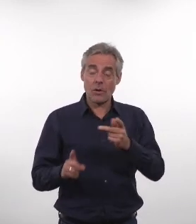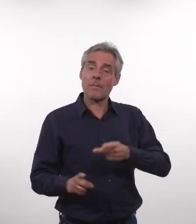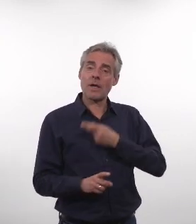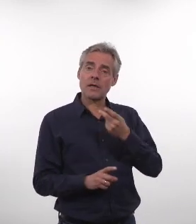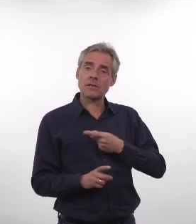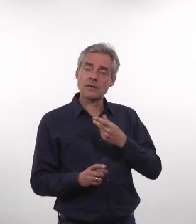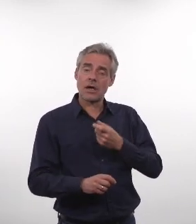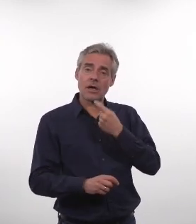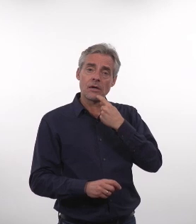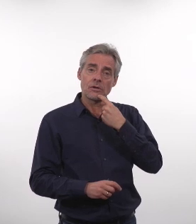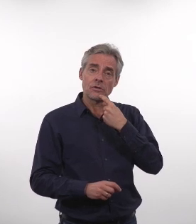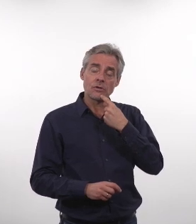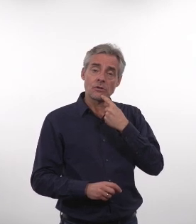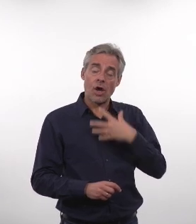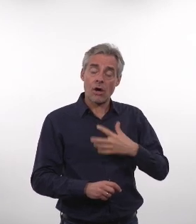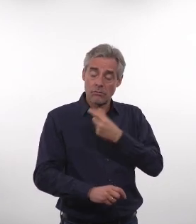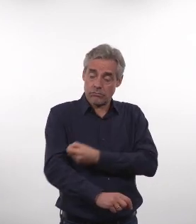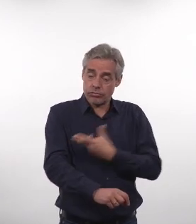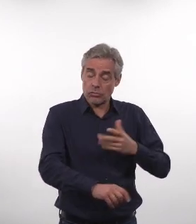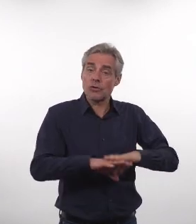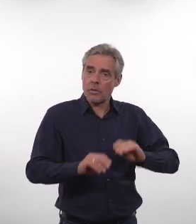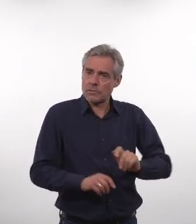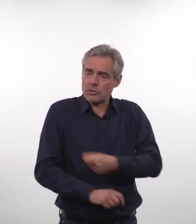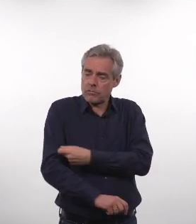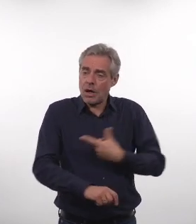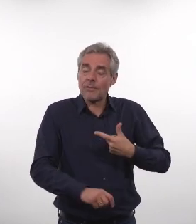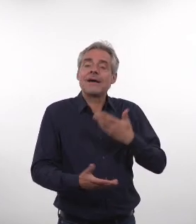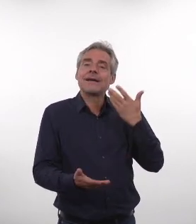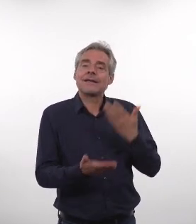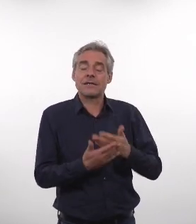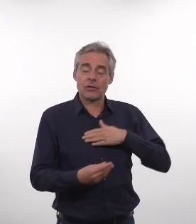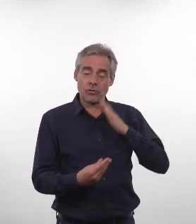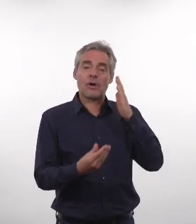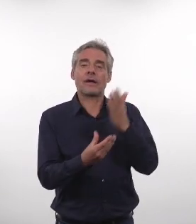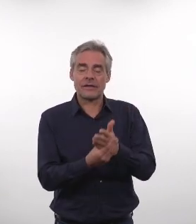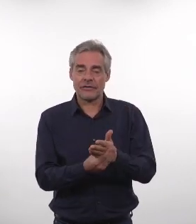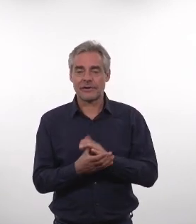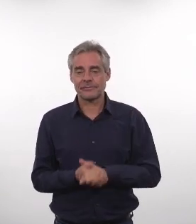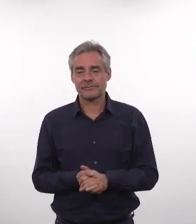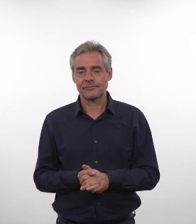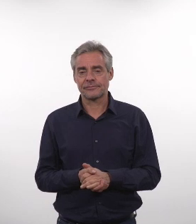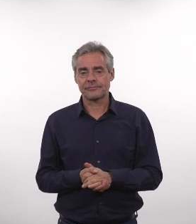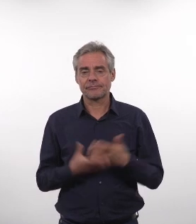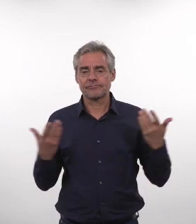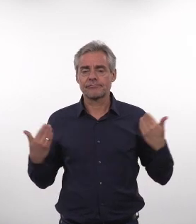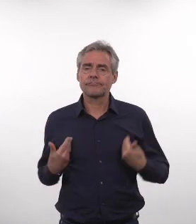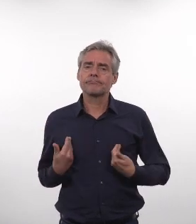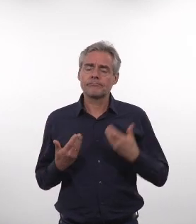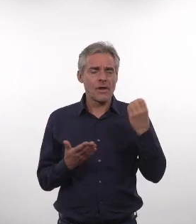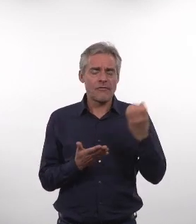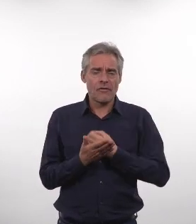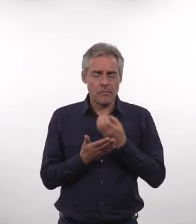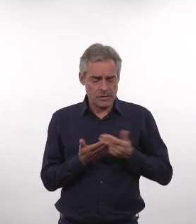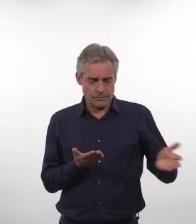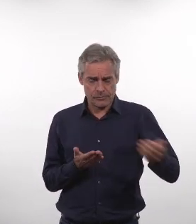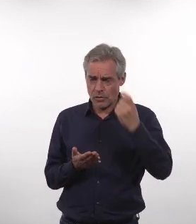une prise de sang qu'on peut faire sur place. Et c'est là où nous intervenons. Dans nos recueils de données, on a